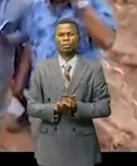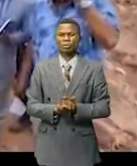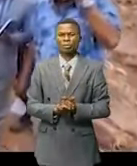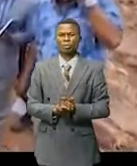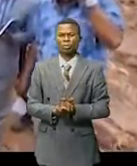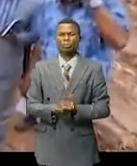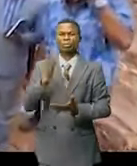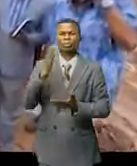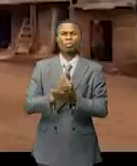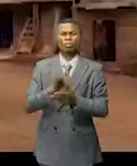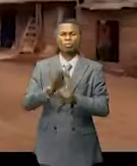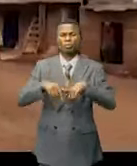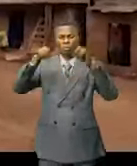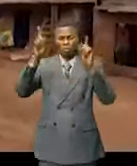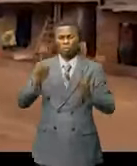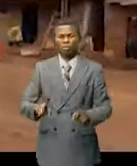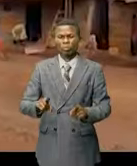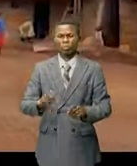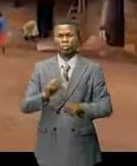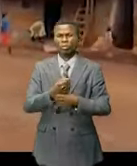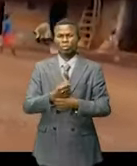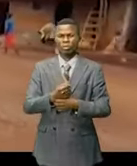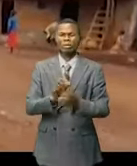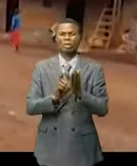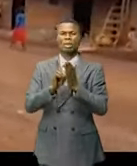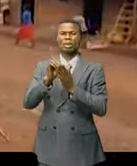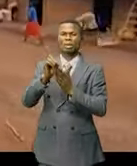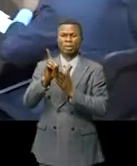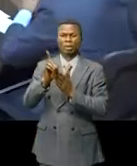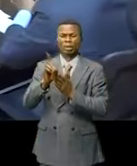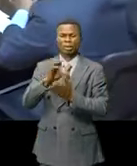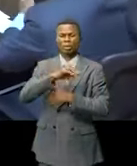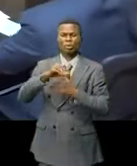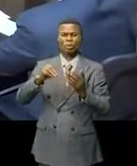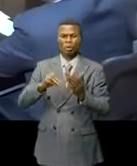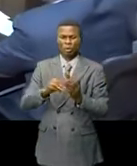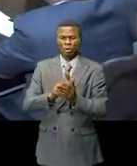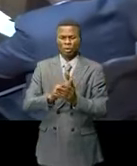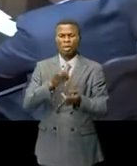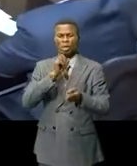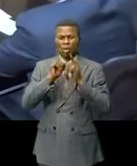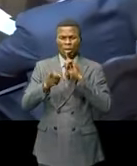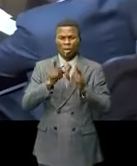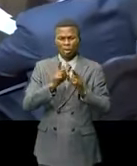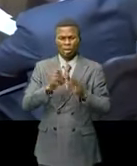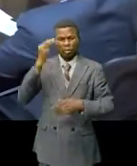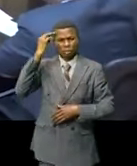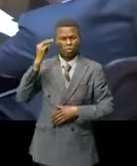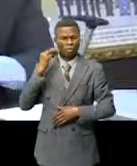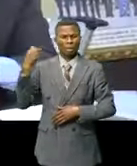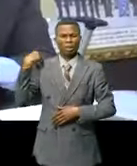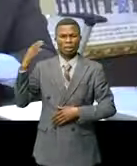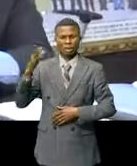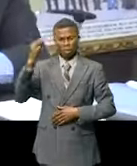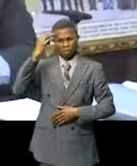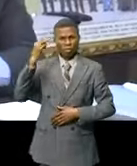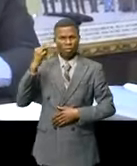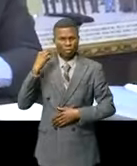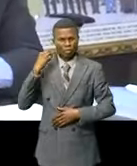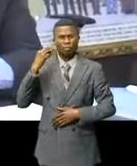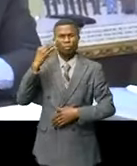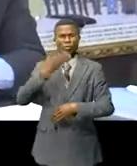depuis des années qui crée un frein de développement était au centre des échanges entre le ministre d'État, ministre